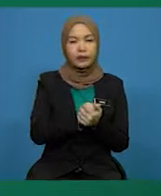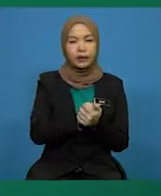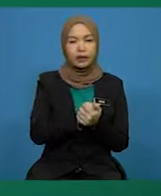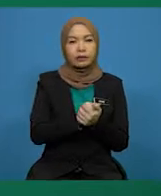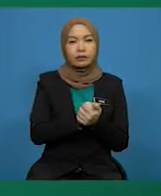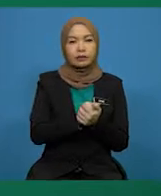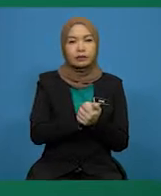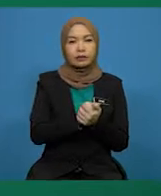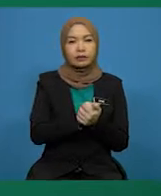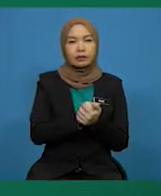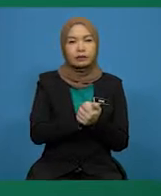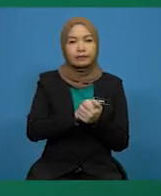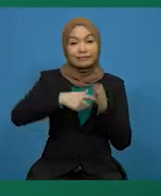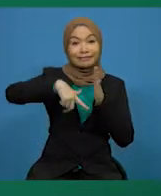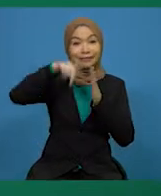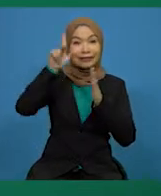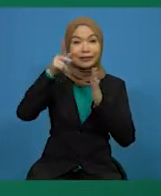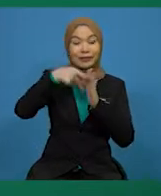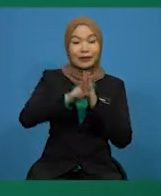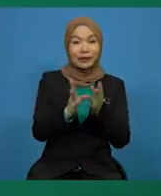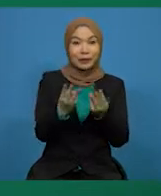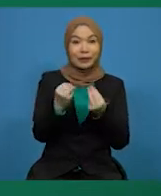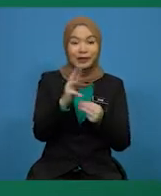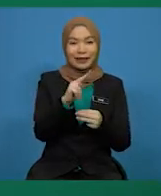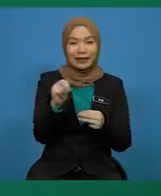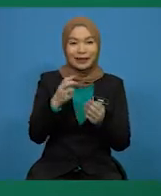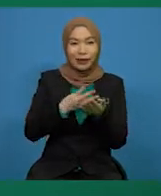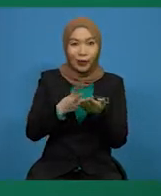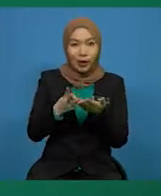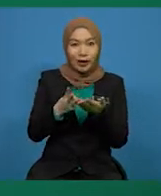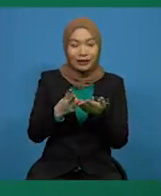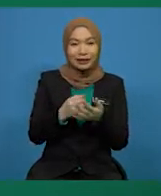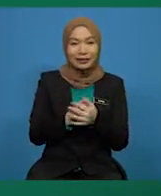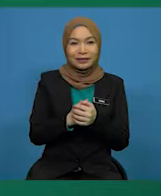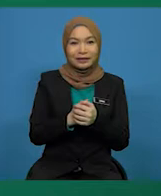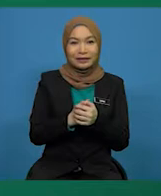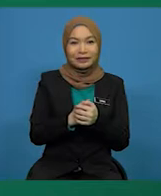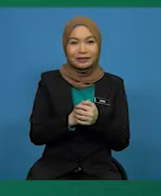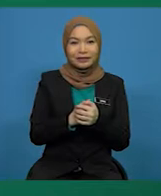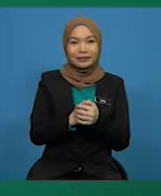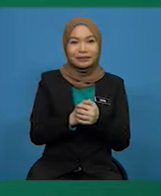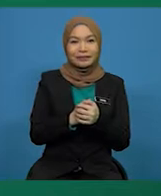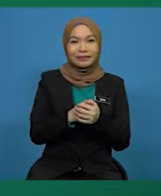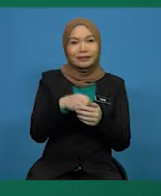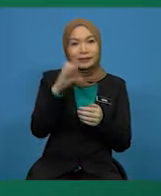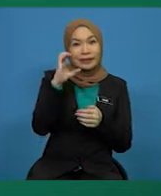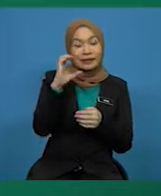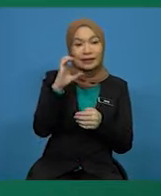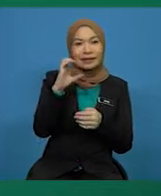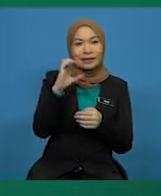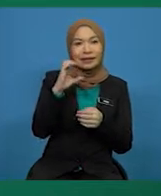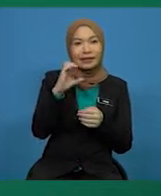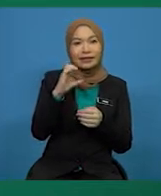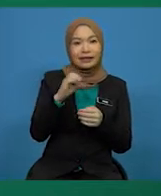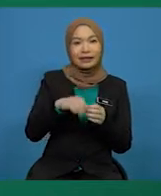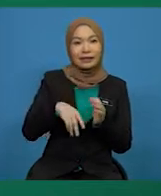lebihan permintaan wang. Kita lihat, titik C itu merupakan jumlah penawaran wang. Manakala